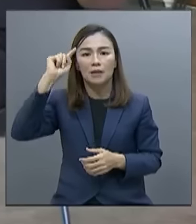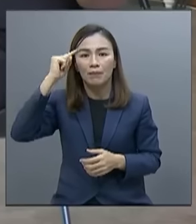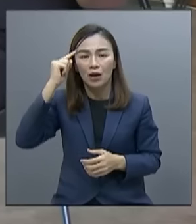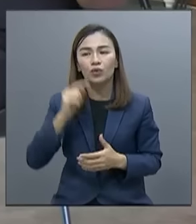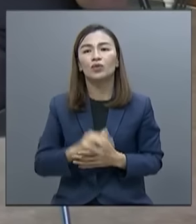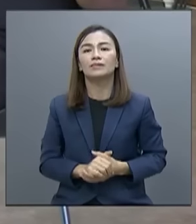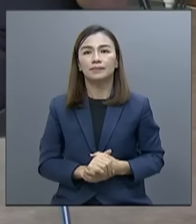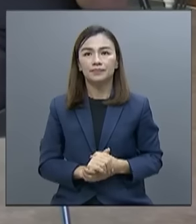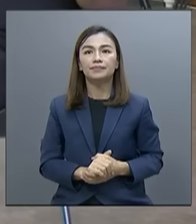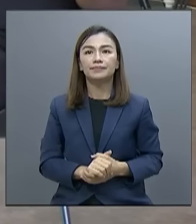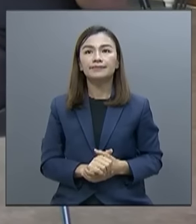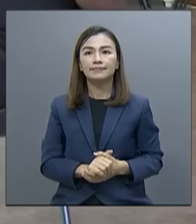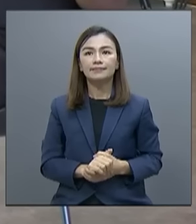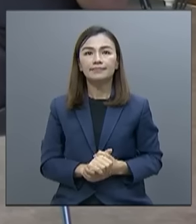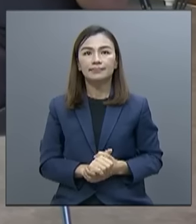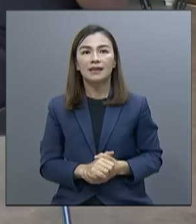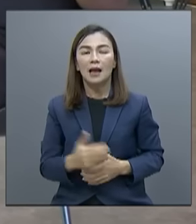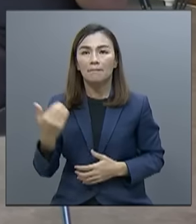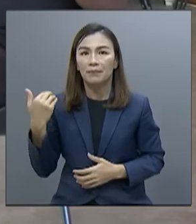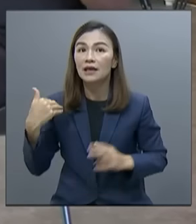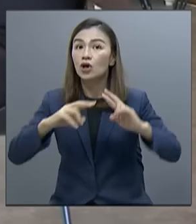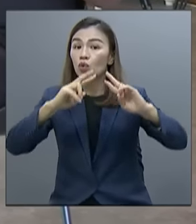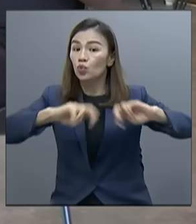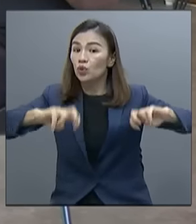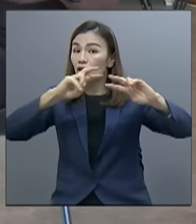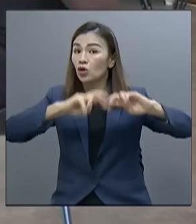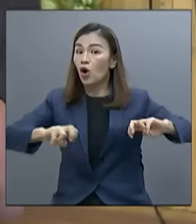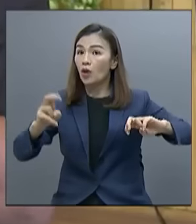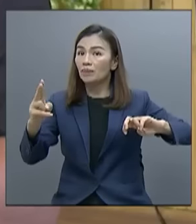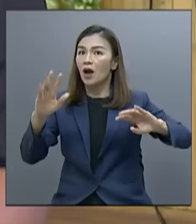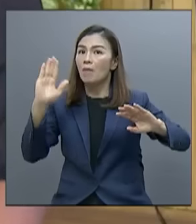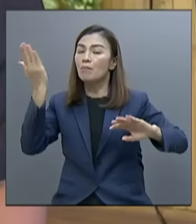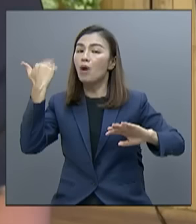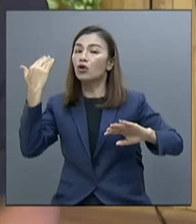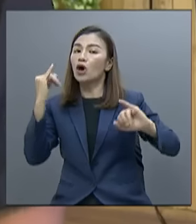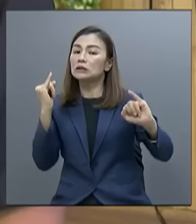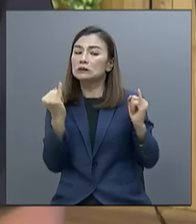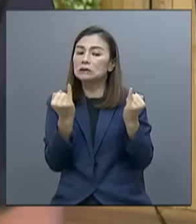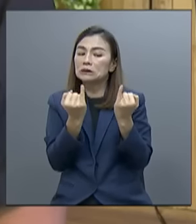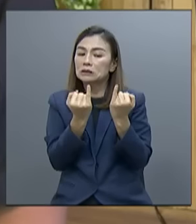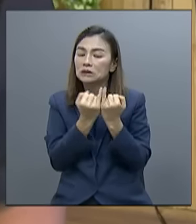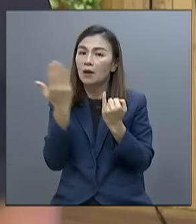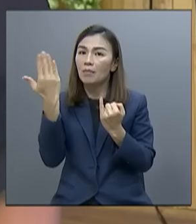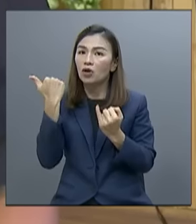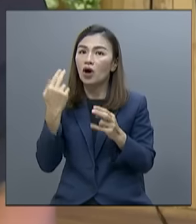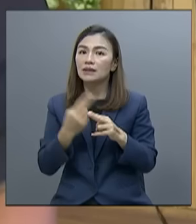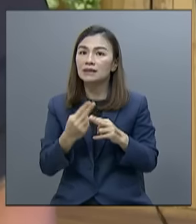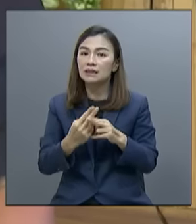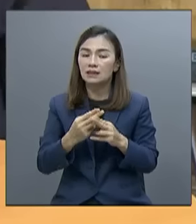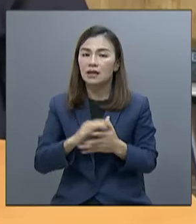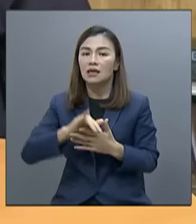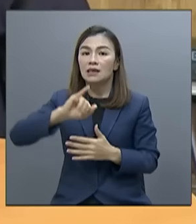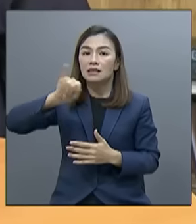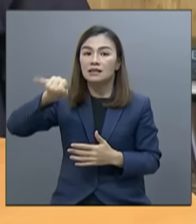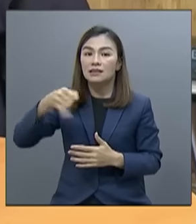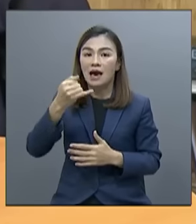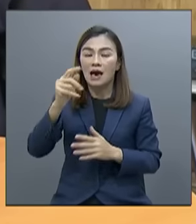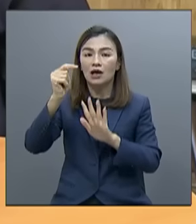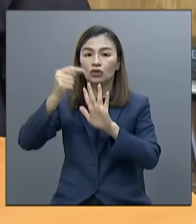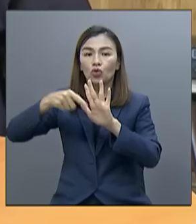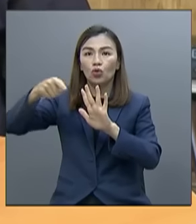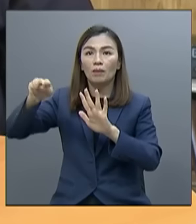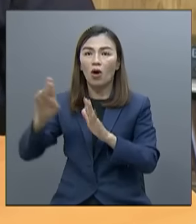นอกจากนี้ค่ะยังมีการวิเคราะห์จากอดีตคนเคยรักคุณทักษิณอย่างคุณจตุพรพรหมพันธุ์ถึงความเสี่ยงของคุณแพทองธ